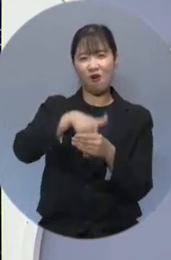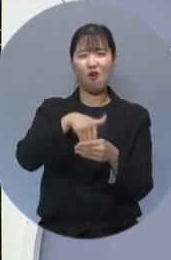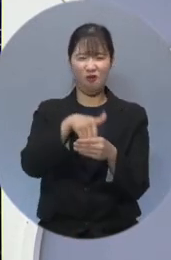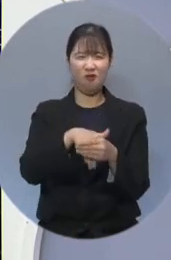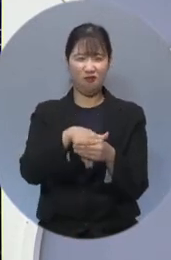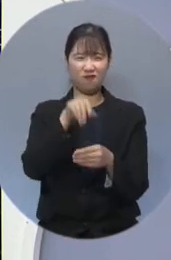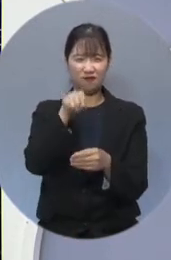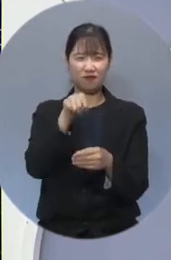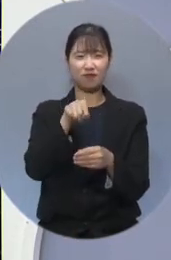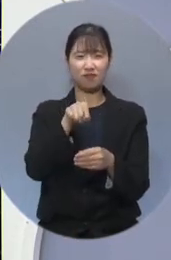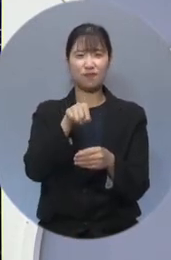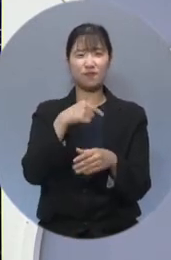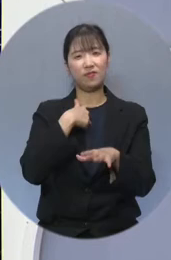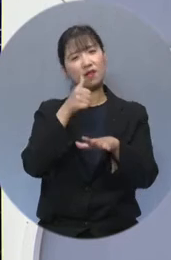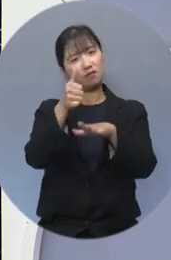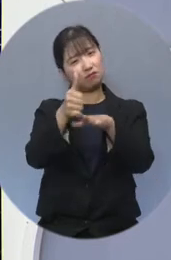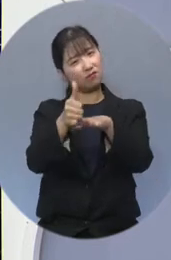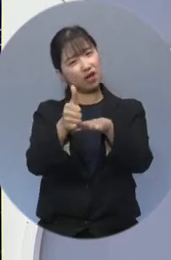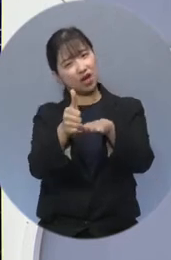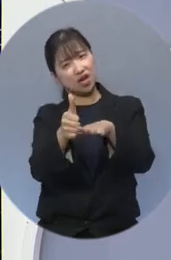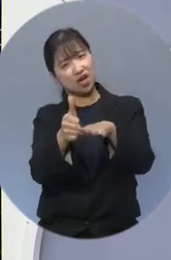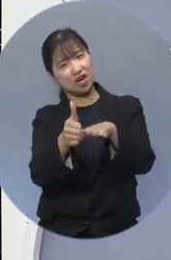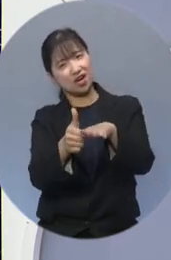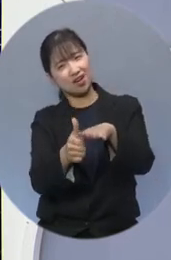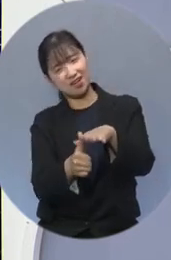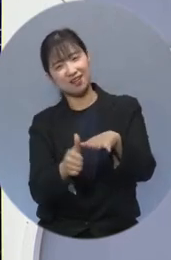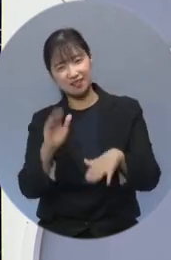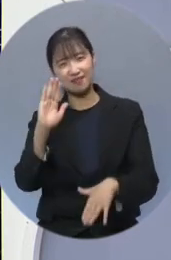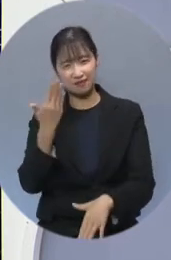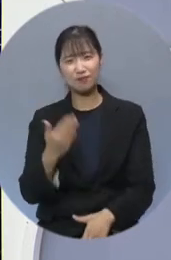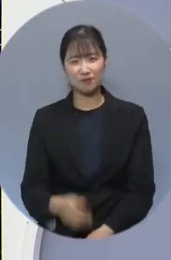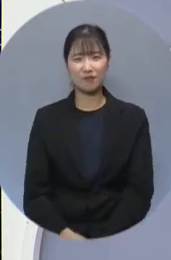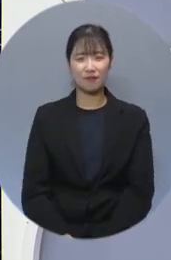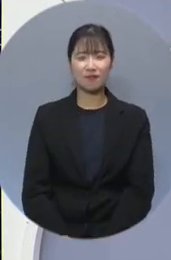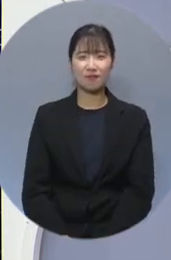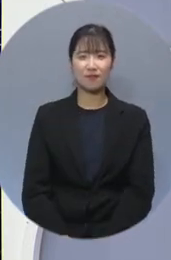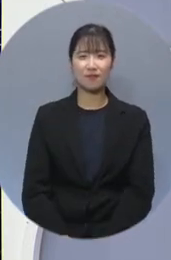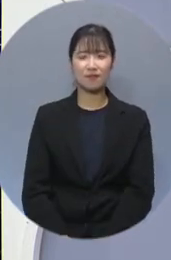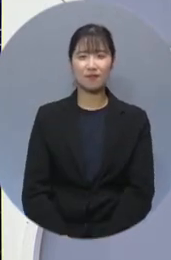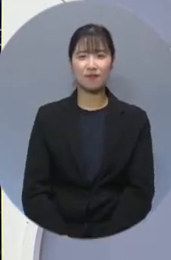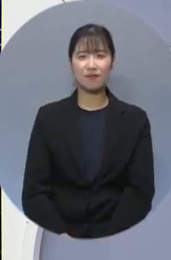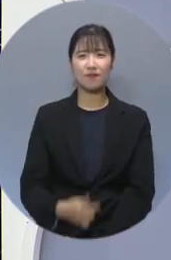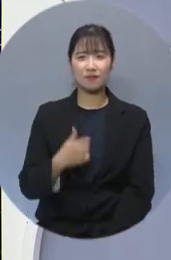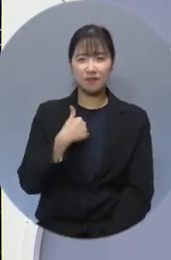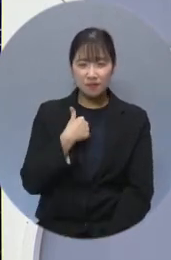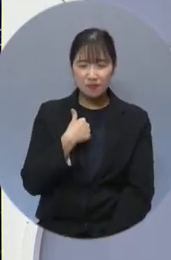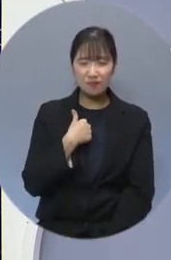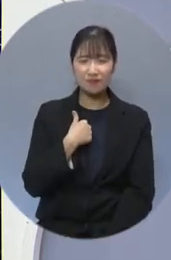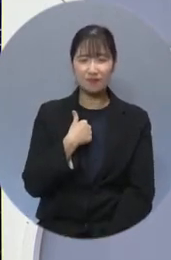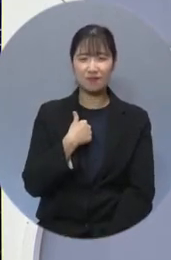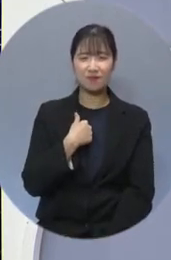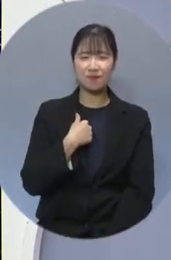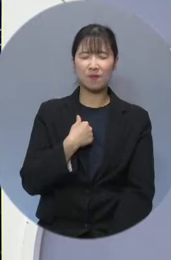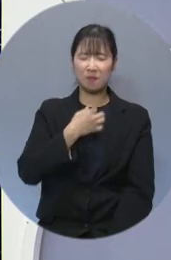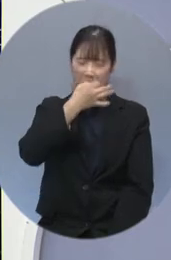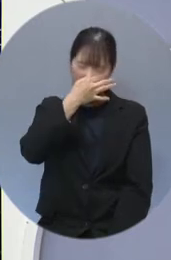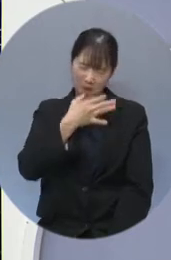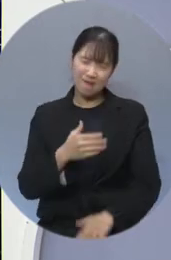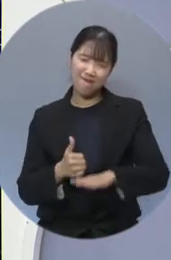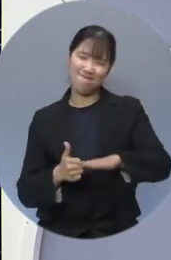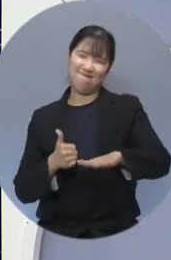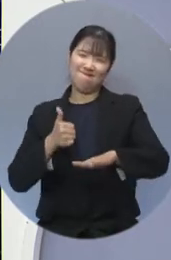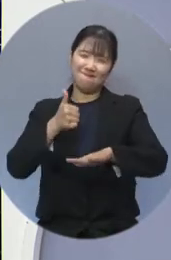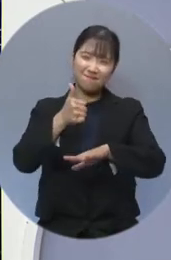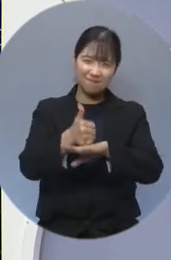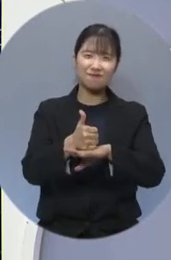선거라는 그런 이제 늪에 빠진 거죠. 뭐 사실은 네, 그래요. 거기서 겨우겨우 살아나온 거고요.